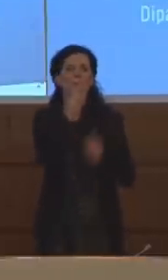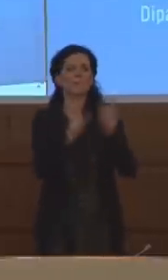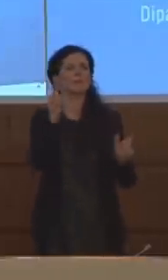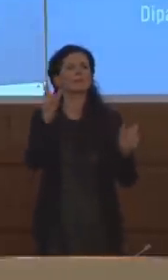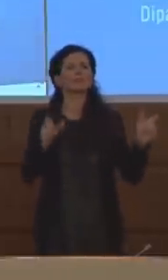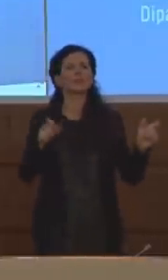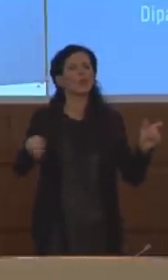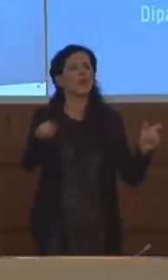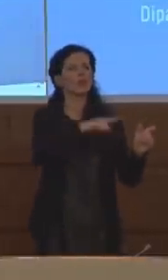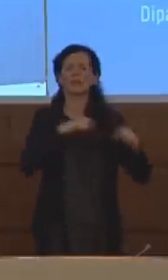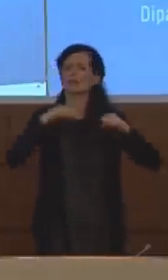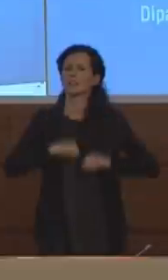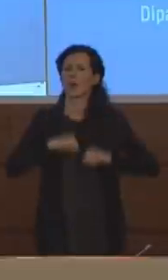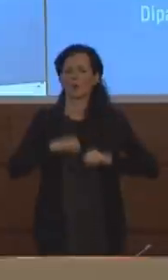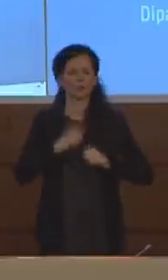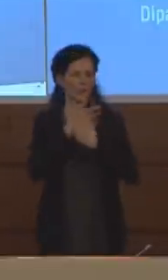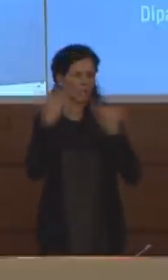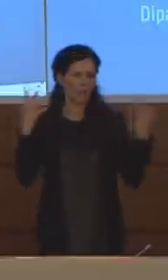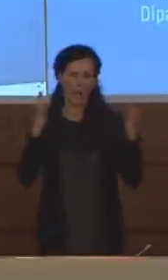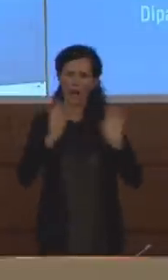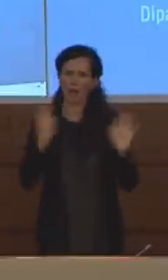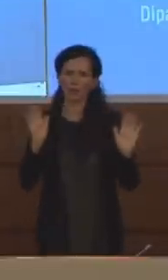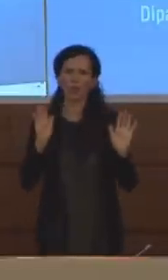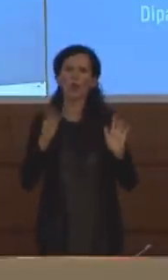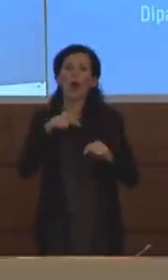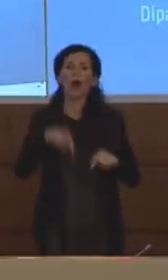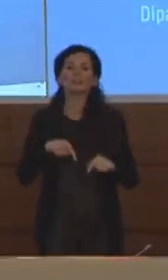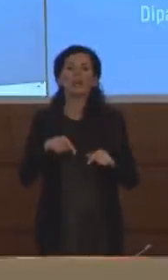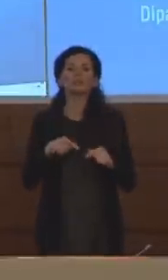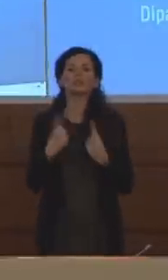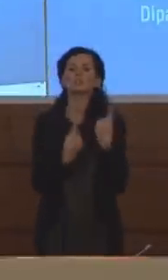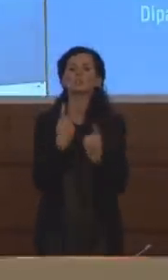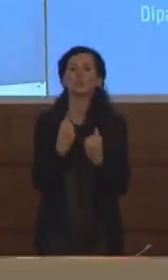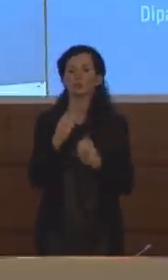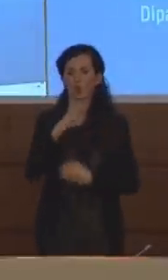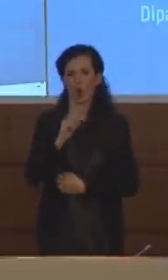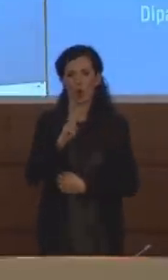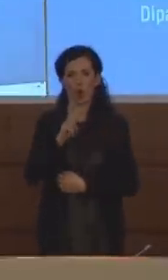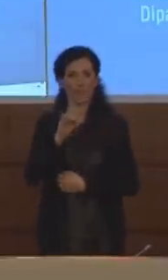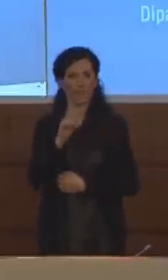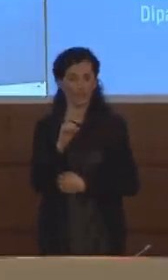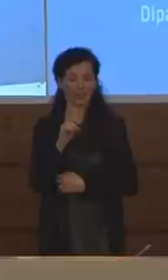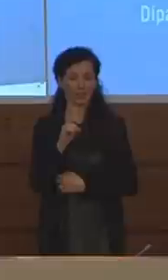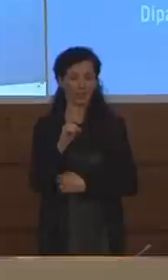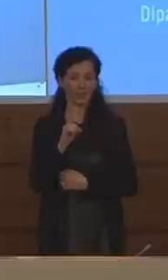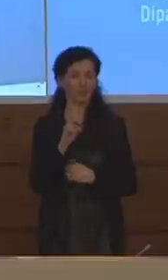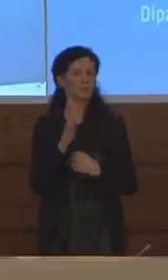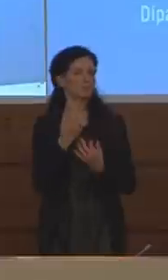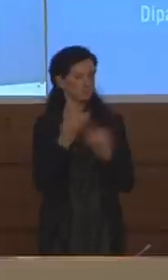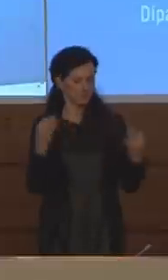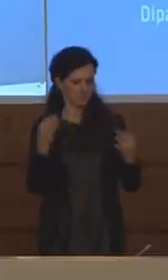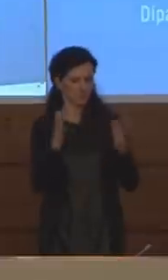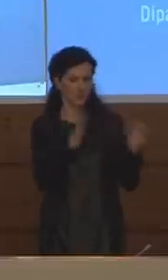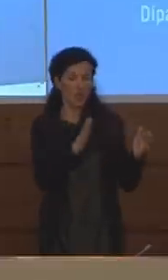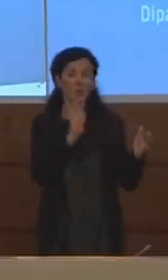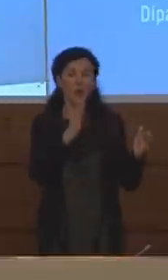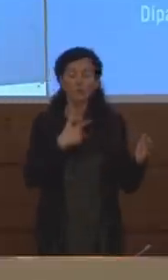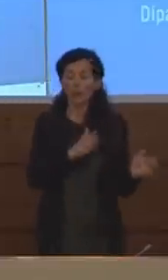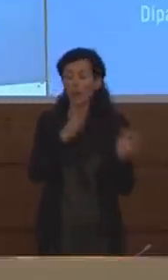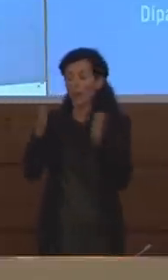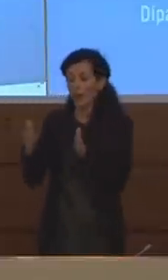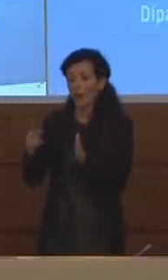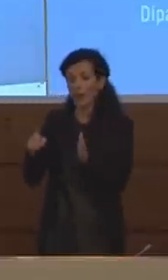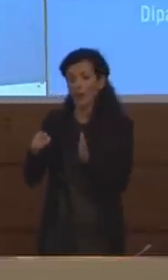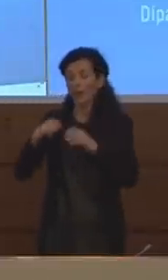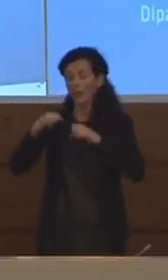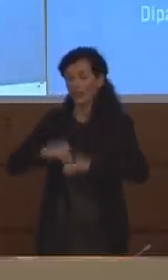è il covi da oggi gran parte del sistema però c'è anche un'altra parte di salute importante che noi abbiamo